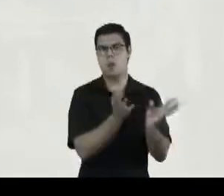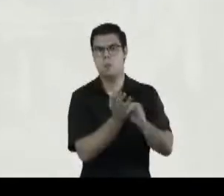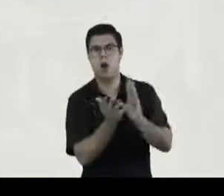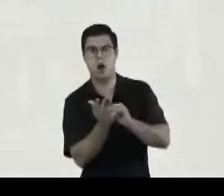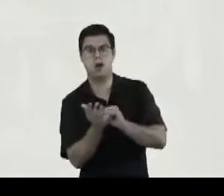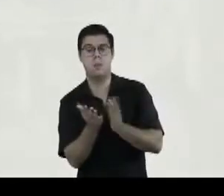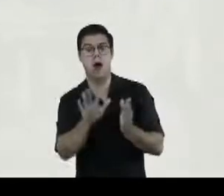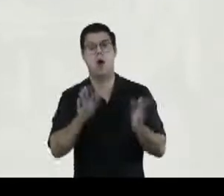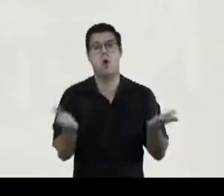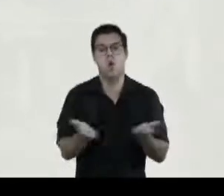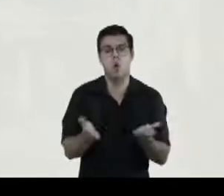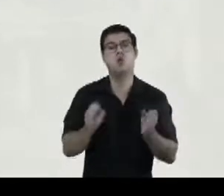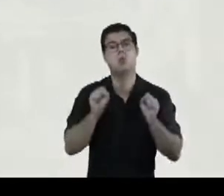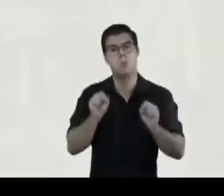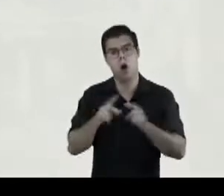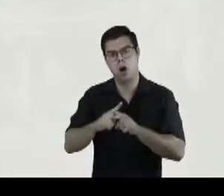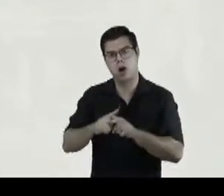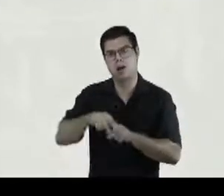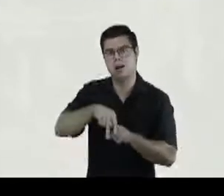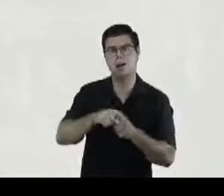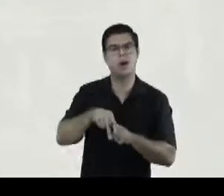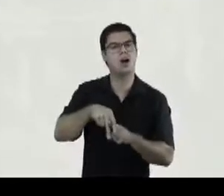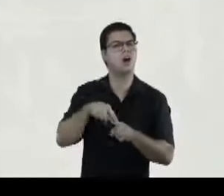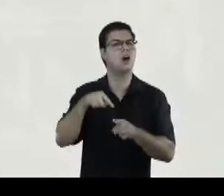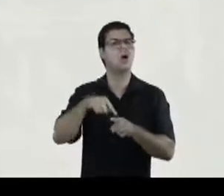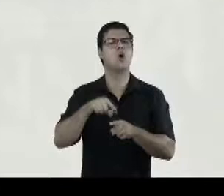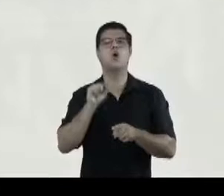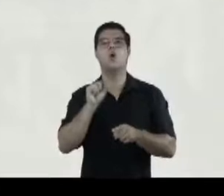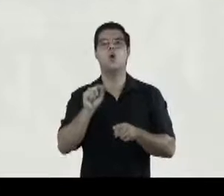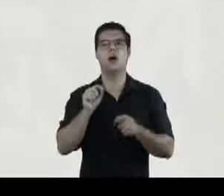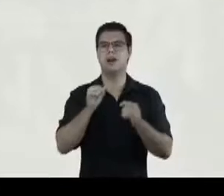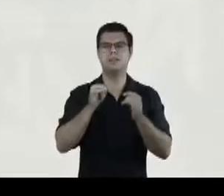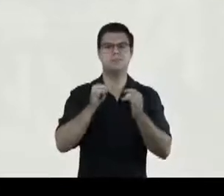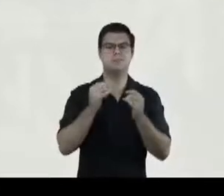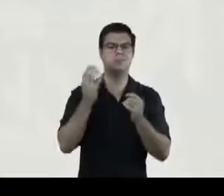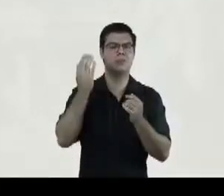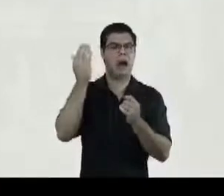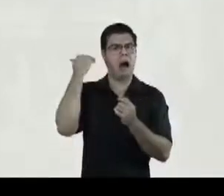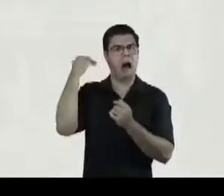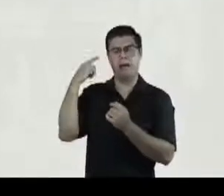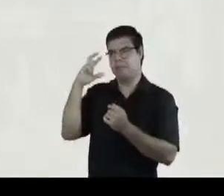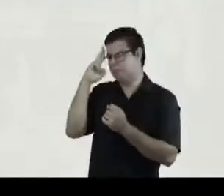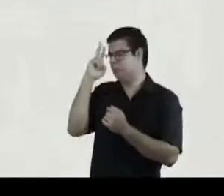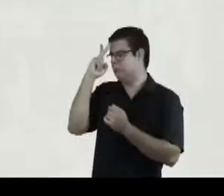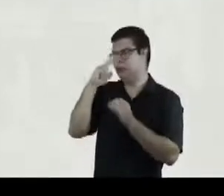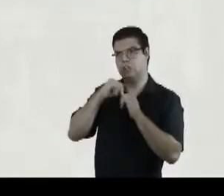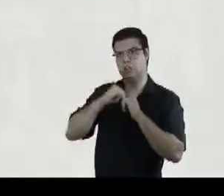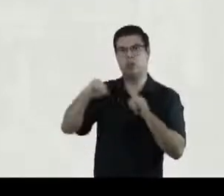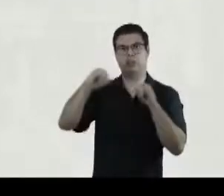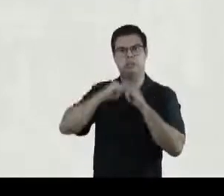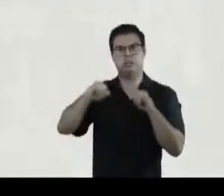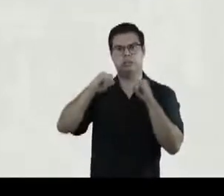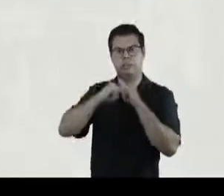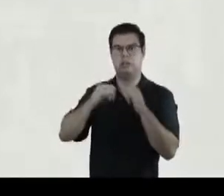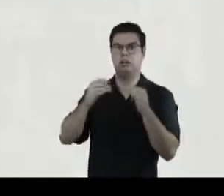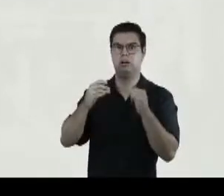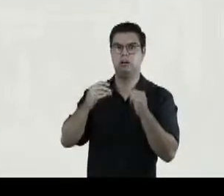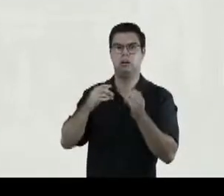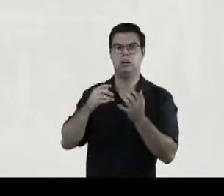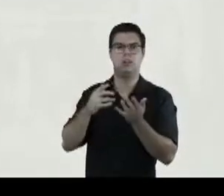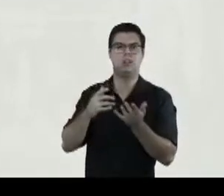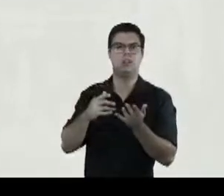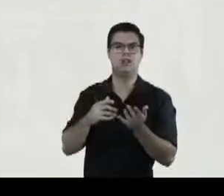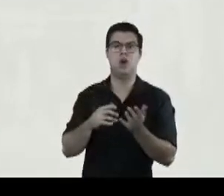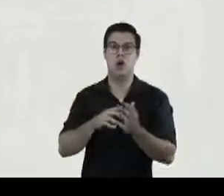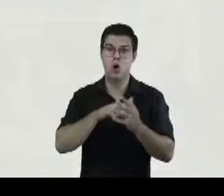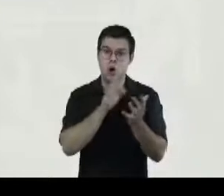erreurs. On a corrigé plusieurs milliers de notices puisque les catalogueurs étaient chez eux, sans livre neuf, sans livre